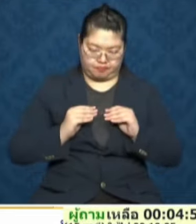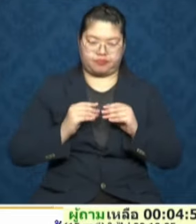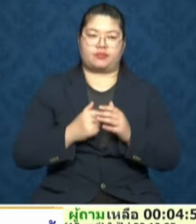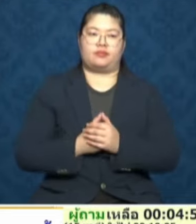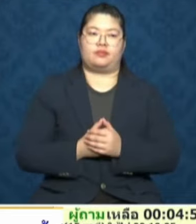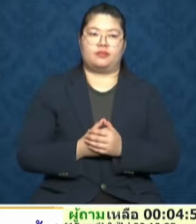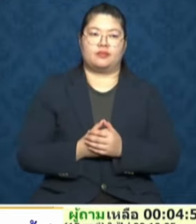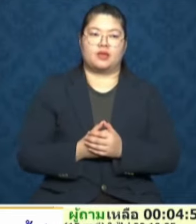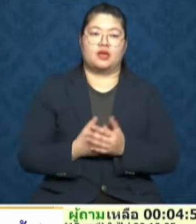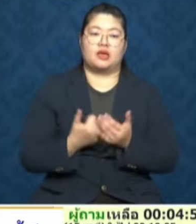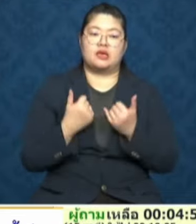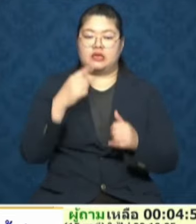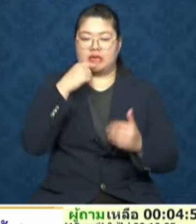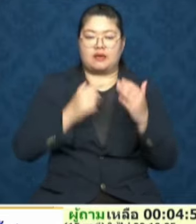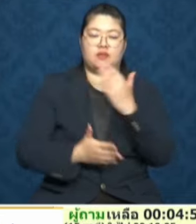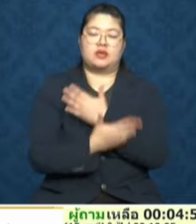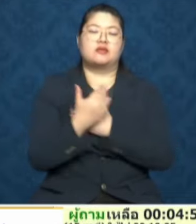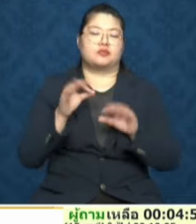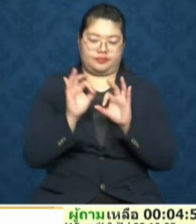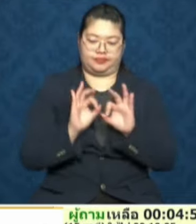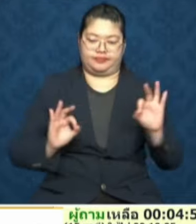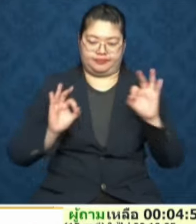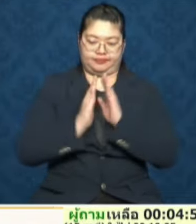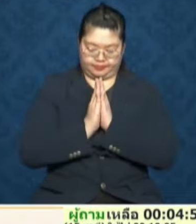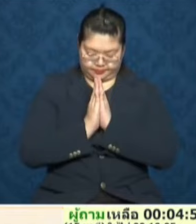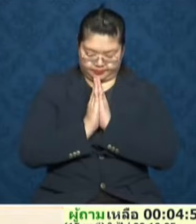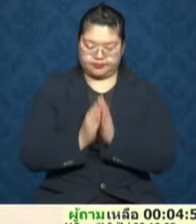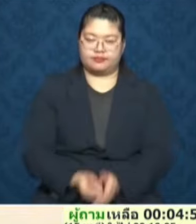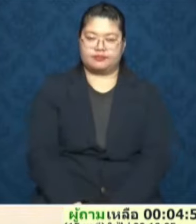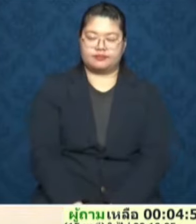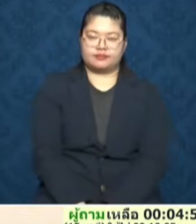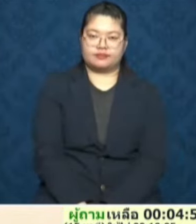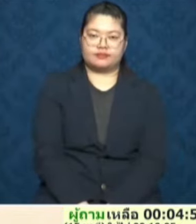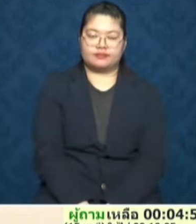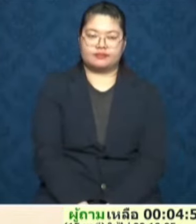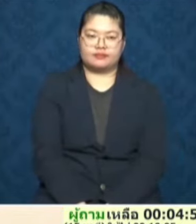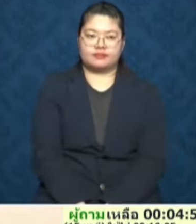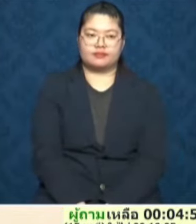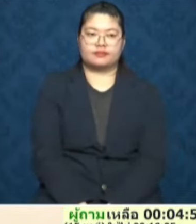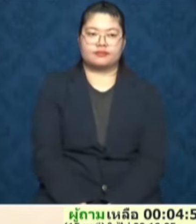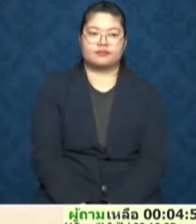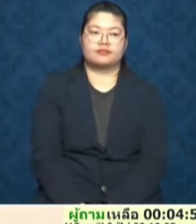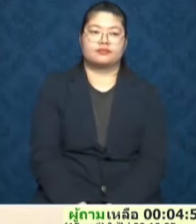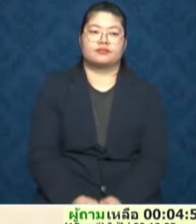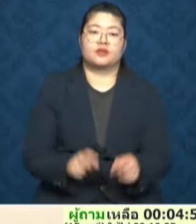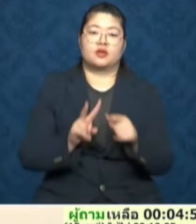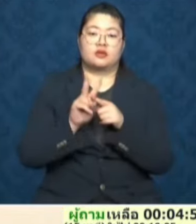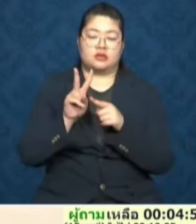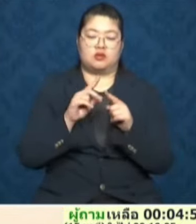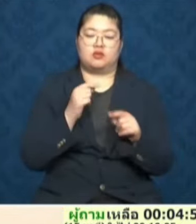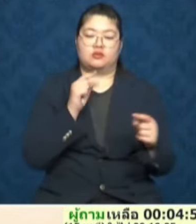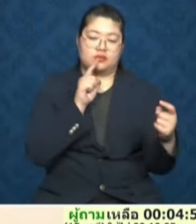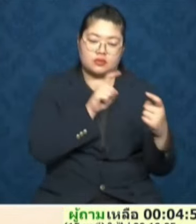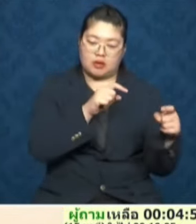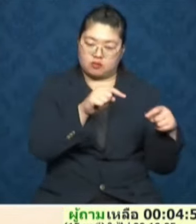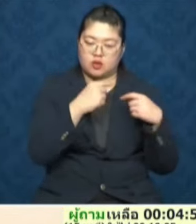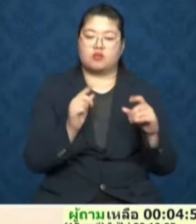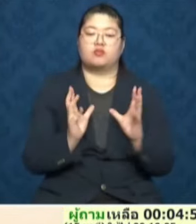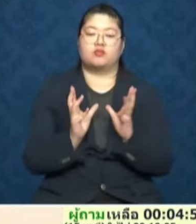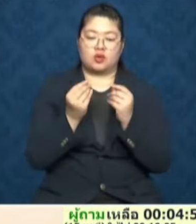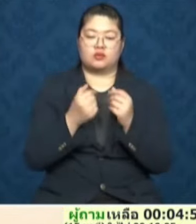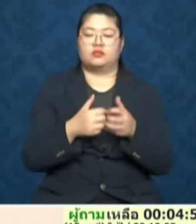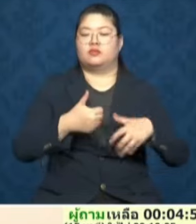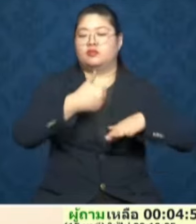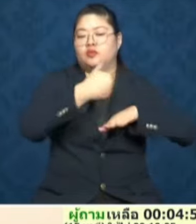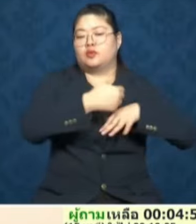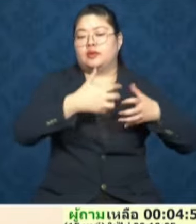ว่านี่เป็นโอกาสของประเทศค่ะ ขอบคณค่ะครับ จบกระทูดถามสดที่สอง ขอบคุณท่านดีอุศ